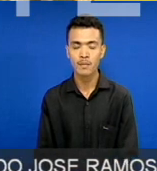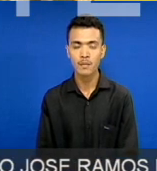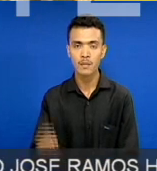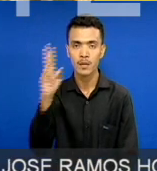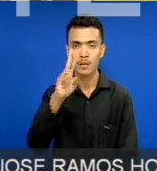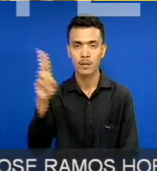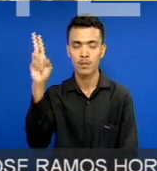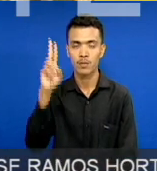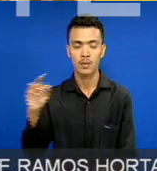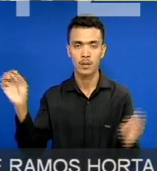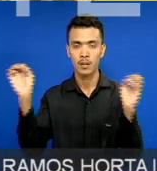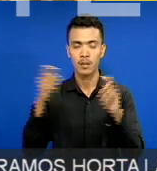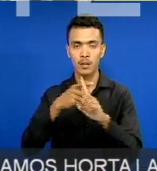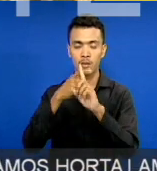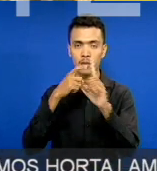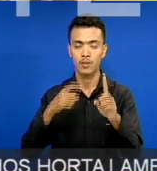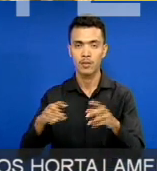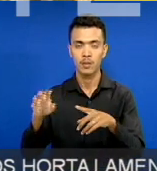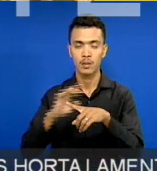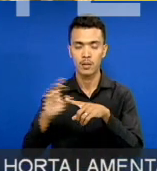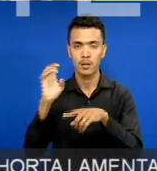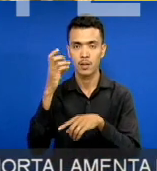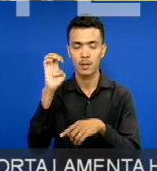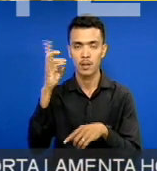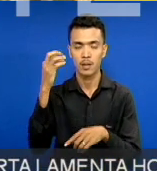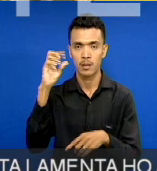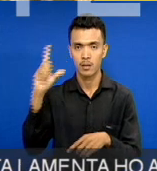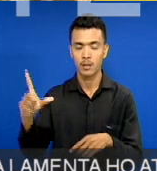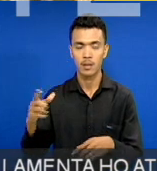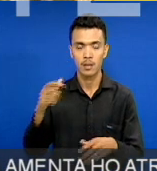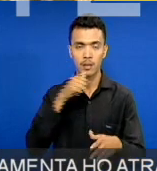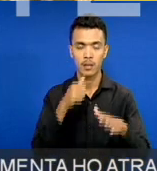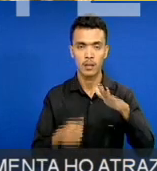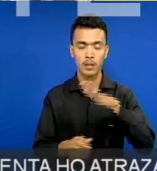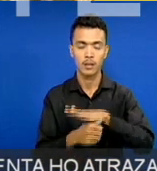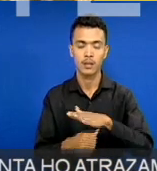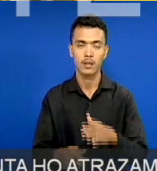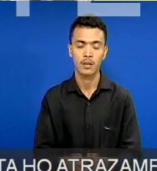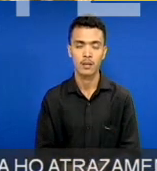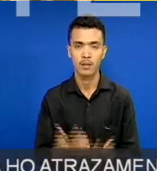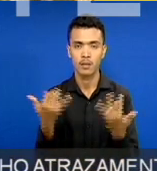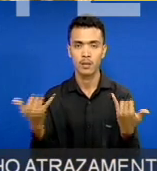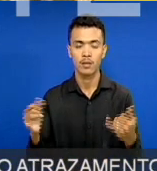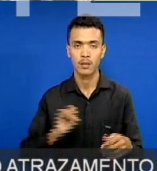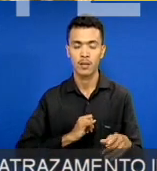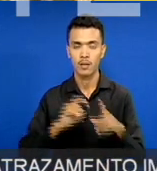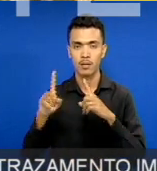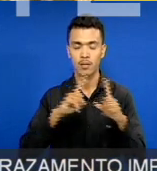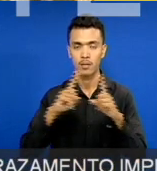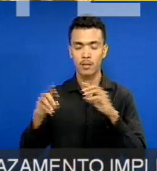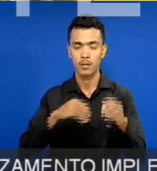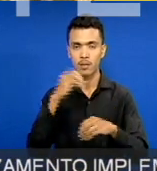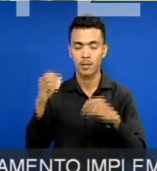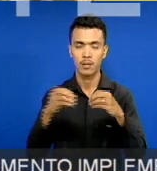direta la liu kontador ah ida ne liga liga sa ilegal tam sin conhecimento ni halu ida ne ohi na okulia kon ba sistema transição